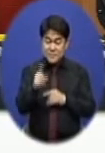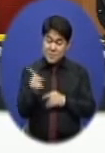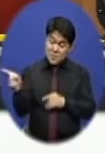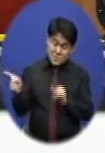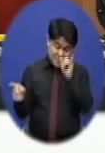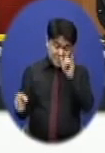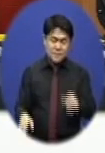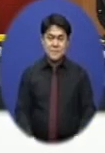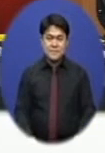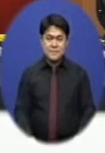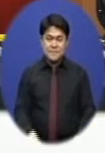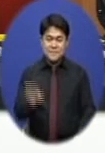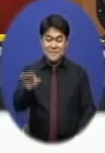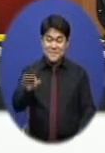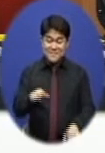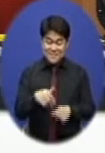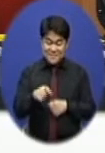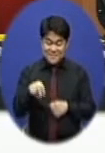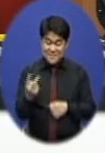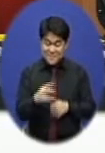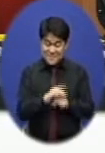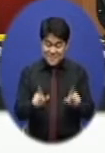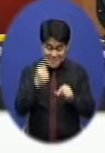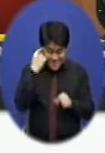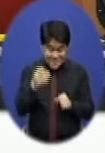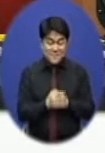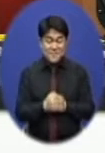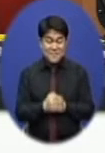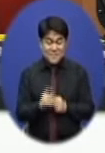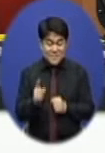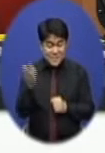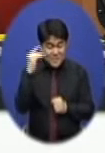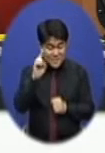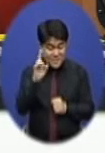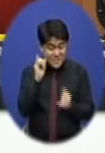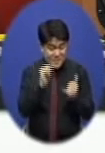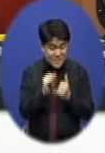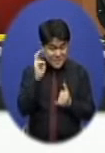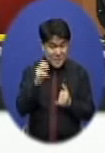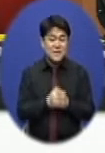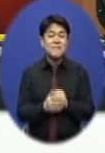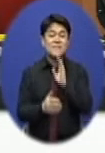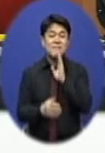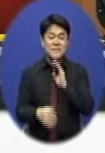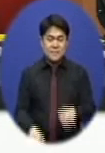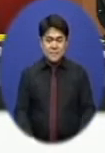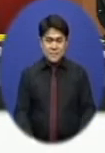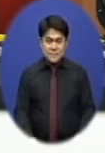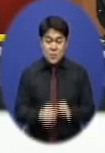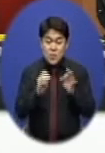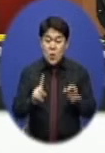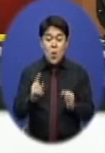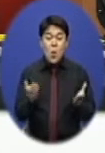있습니다. 네, 네. 이효정 씨, 서정우 씨 잘 계셨어요? 아유 네. 잘 있었죠. 언젠가 네. 한번 우리 연결된 것 같은데요. 네. 네 그동안